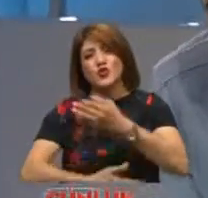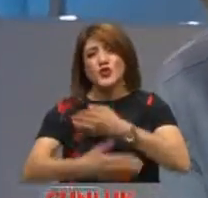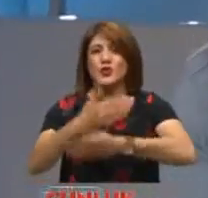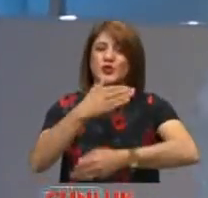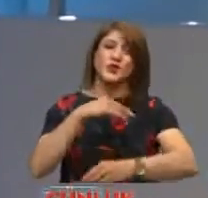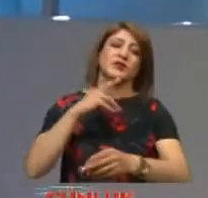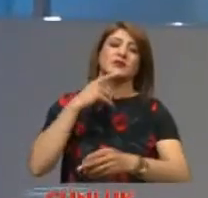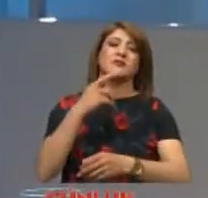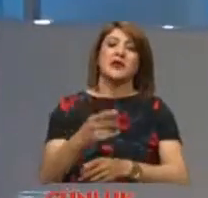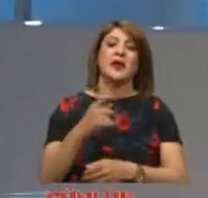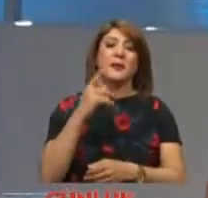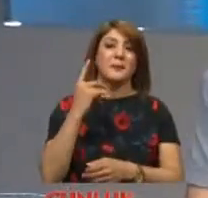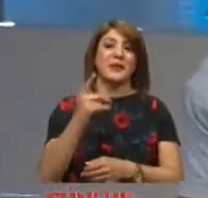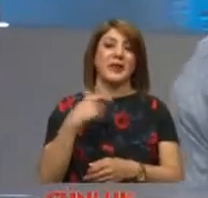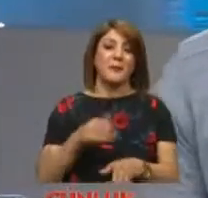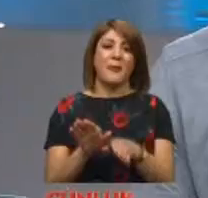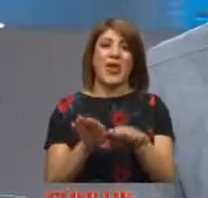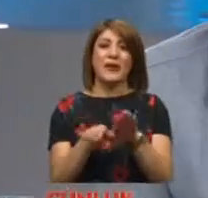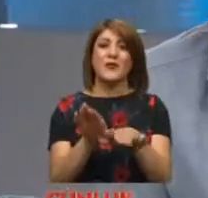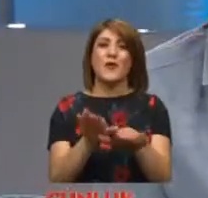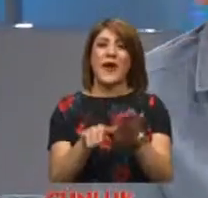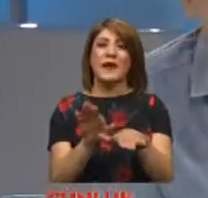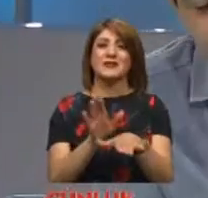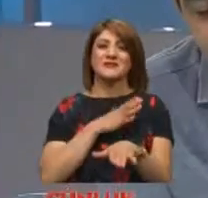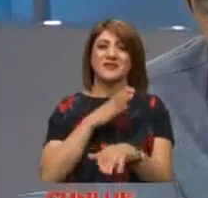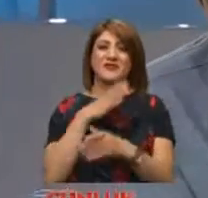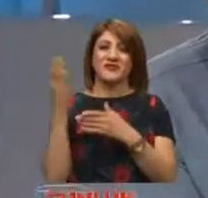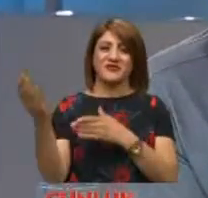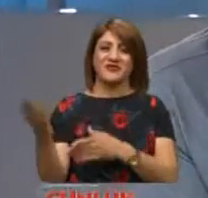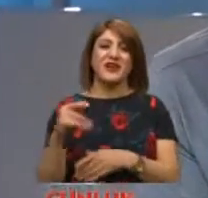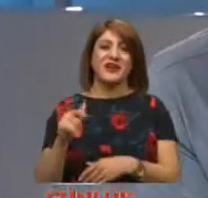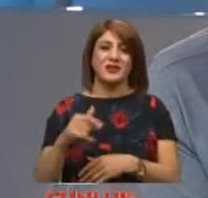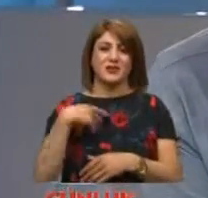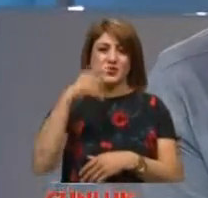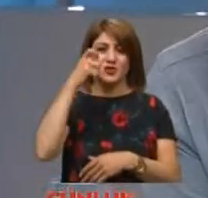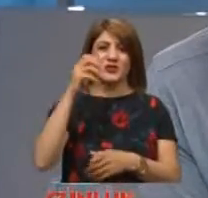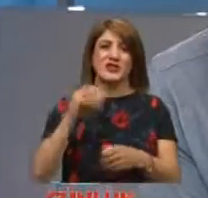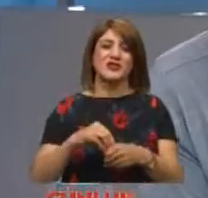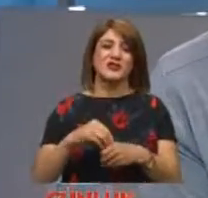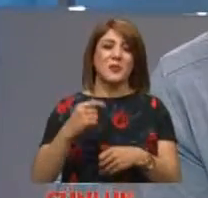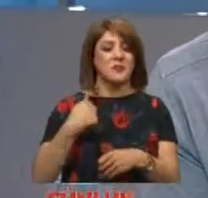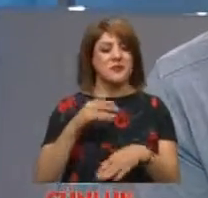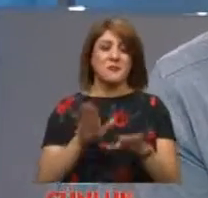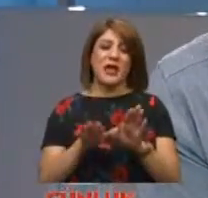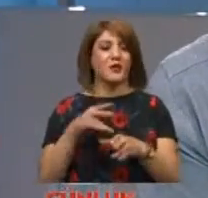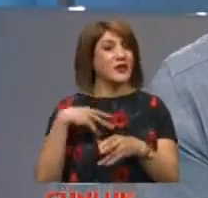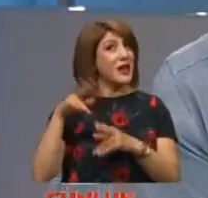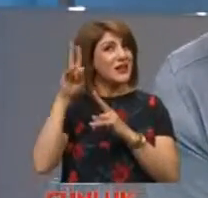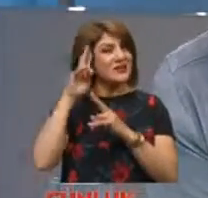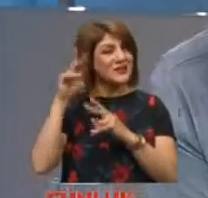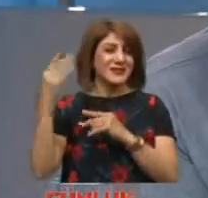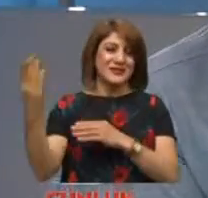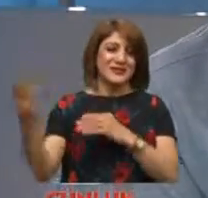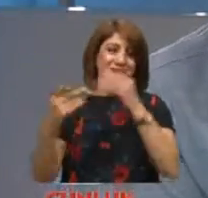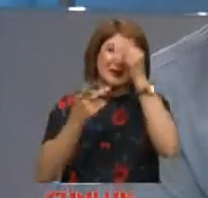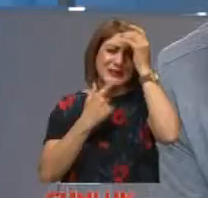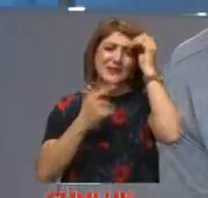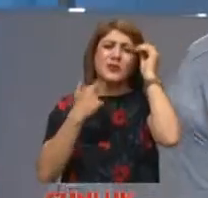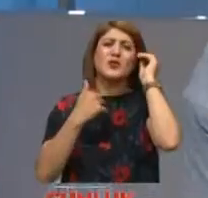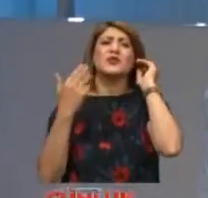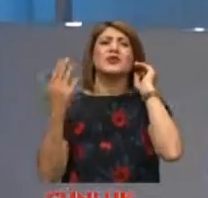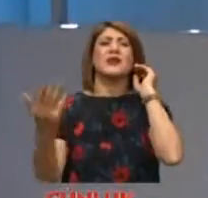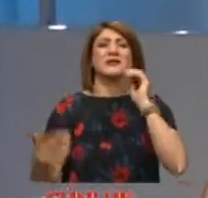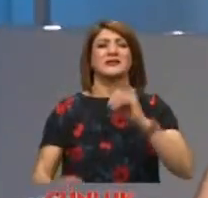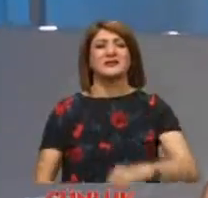Bir de biliyorsun şeyimiz var, penguenlerimiz var ülkenin gündeminde. Biz de bizim pengueni hatırlayalım. Haydi hatırlayalım. O çok şekerdi ama